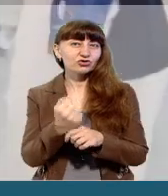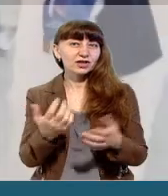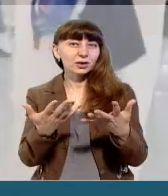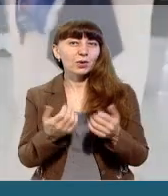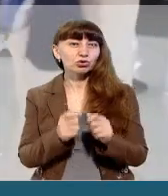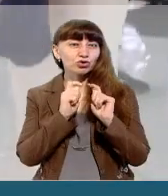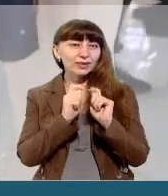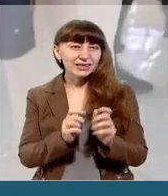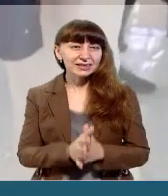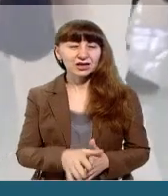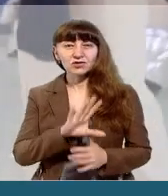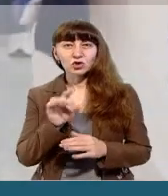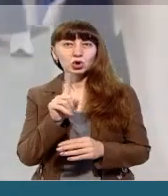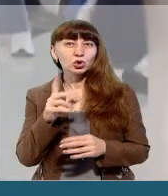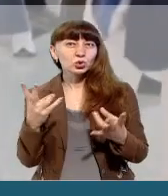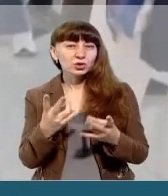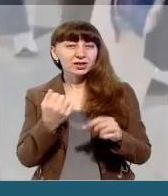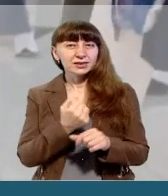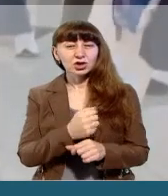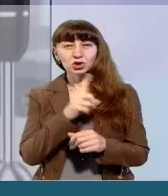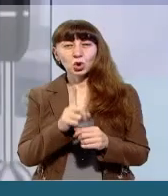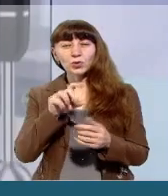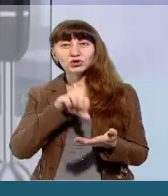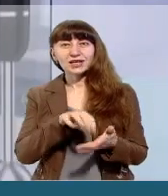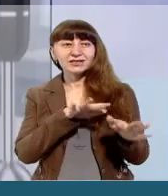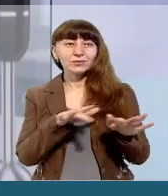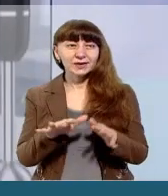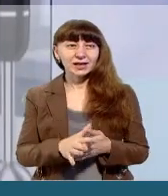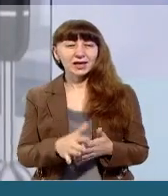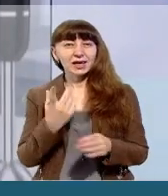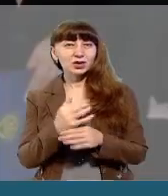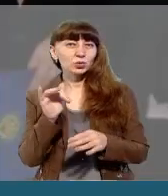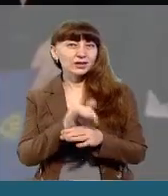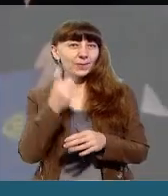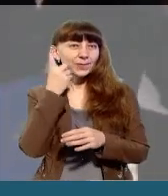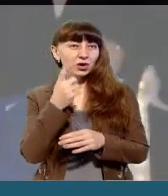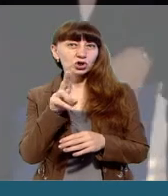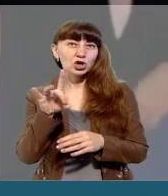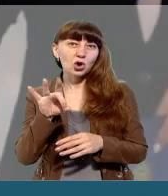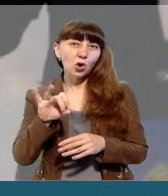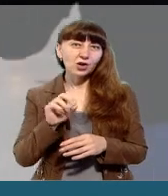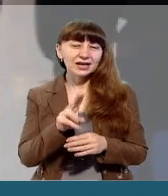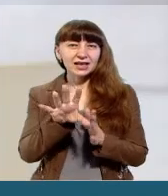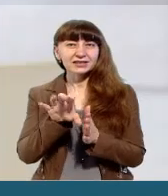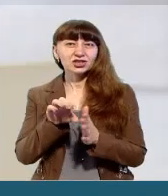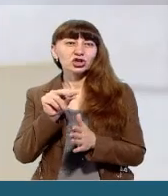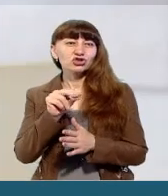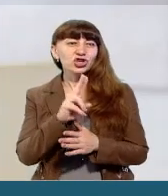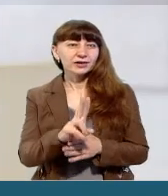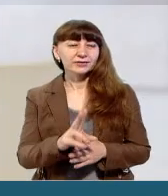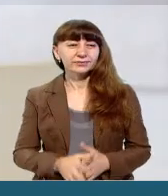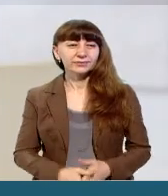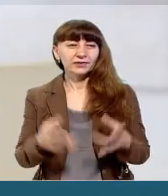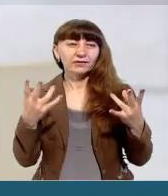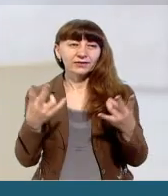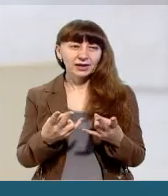ценные призы всё что вам нужно сделать чтобы принять участие в акции - это загрузить приложение кошелька и сканировать чек Для этого